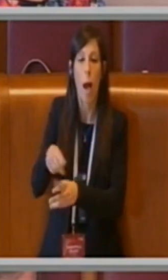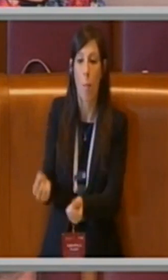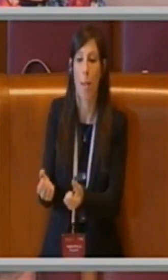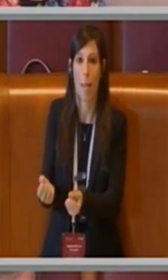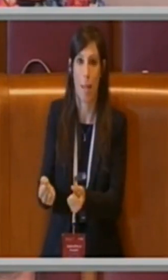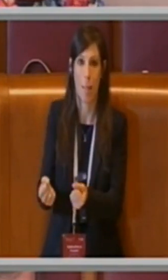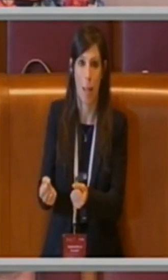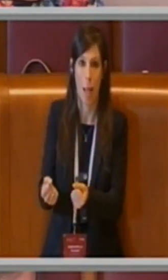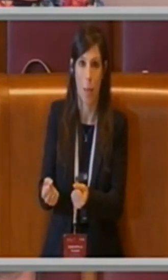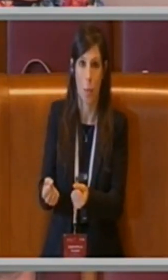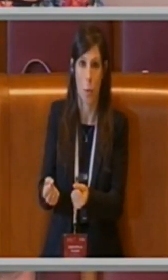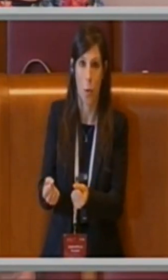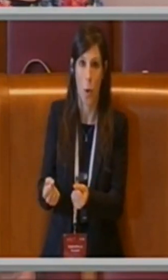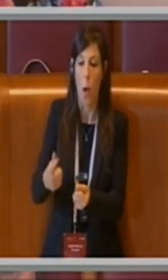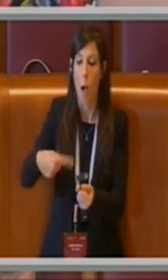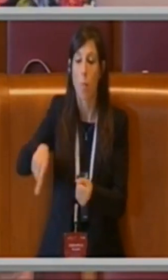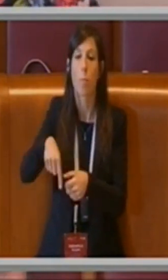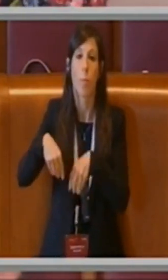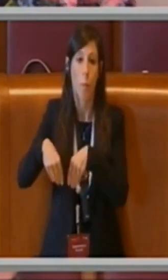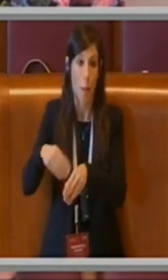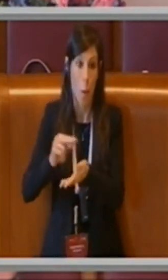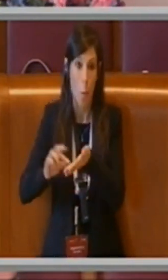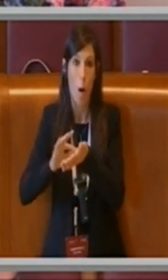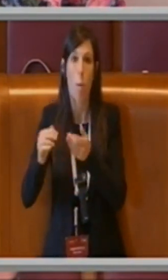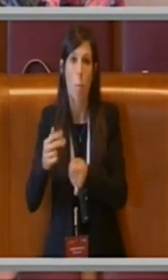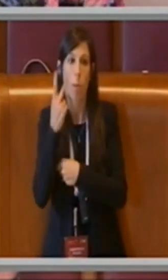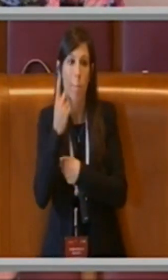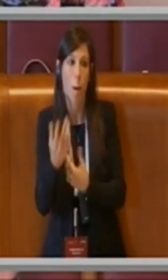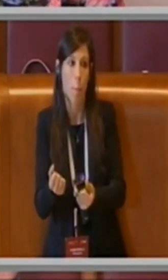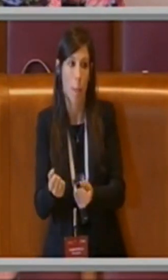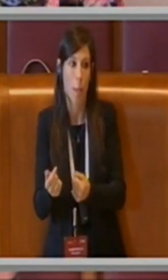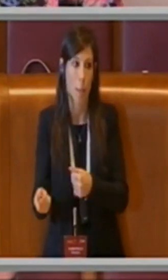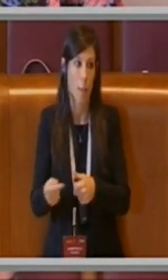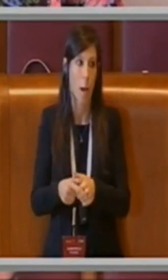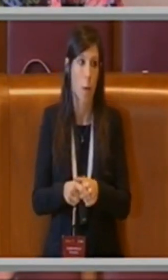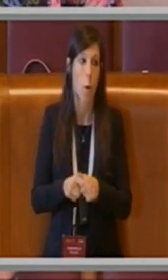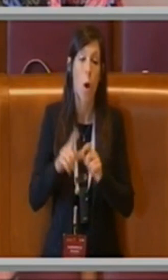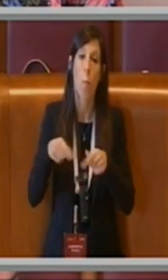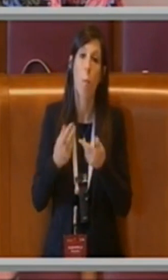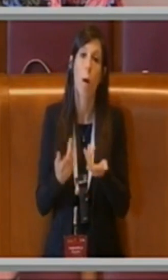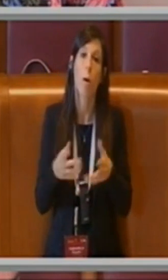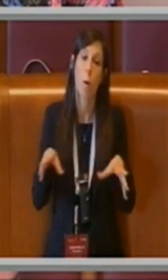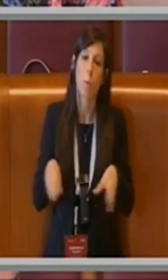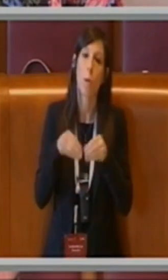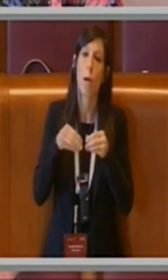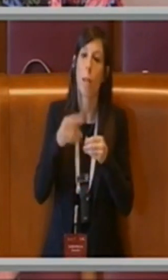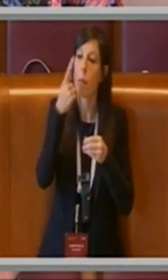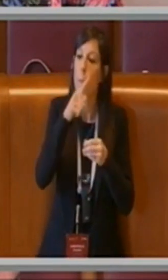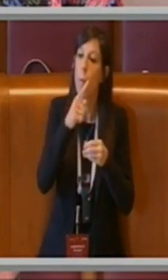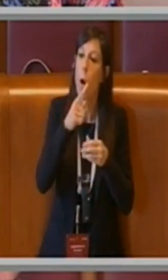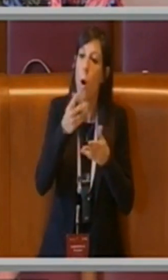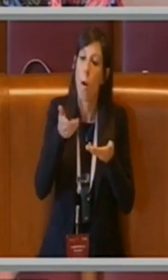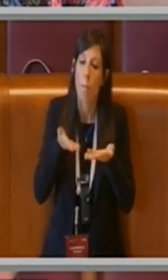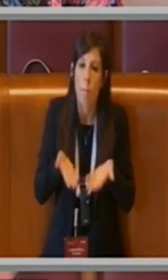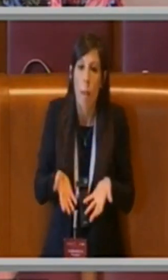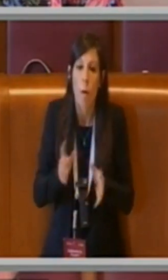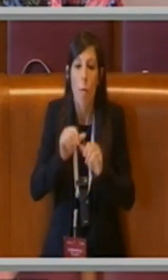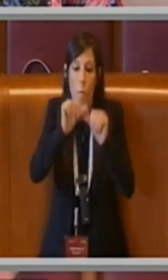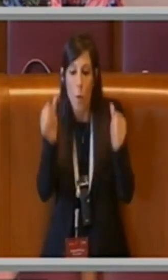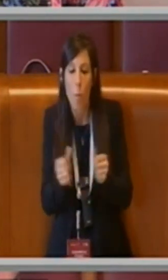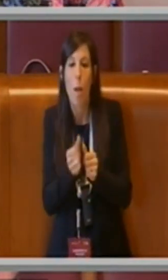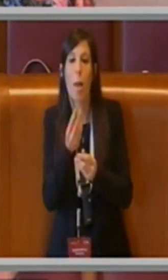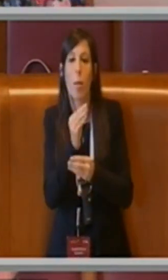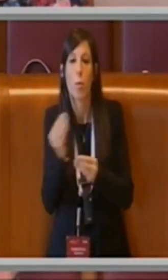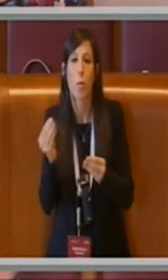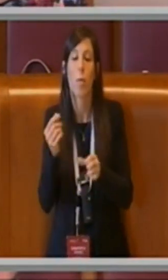che frequentano queste scuole e perché no, un avviamento a forme di lavoro, visto che siamo anche attività